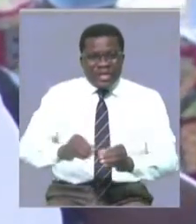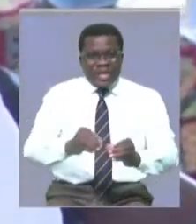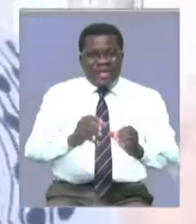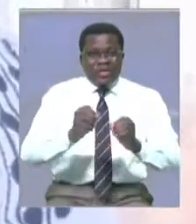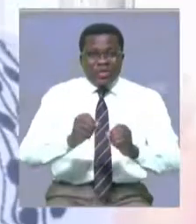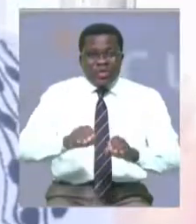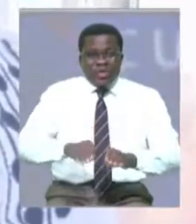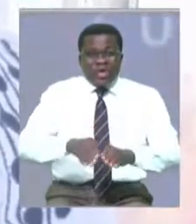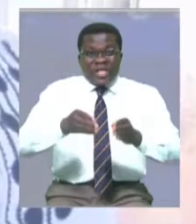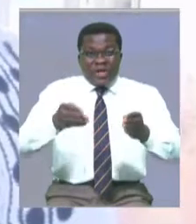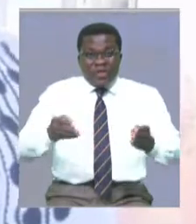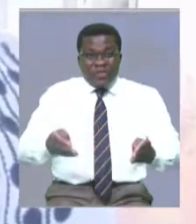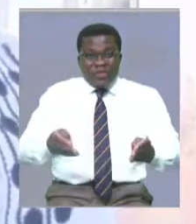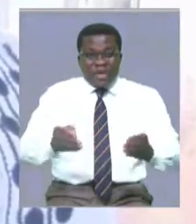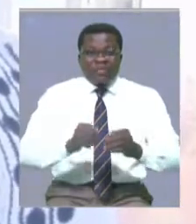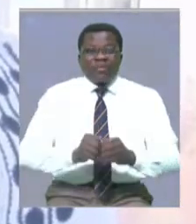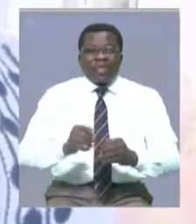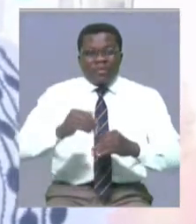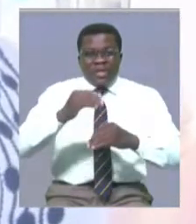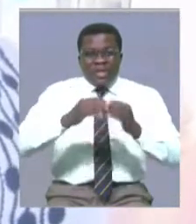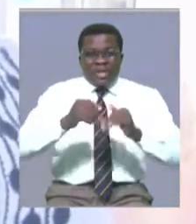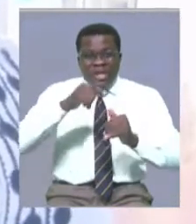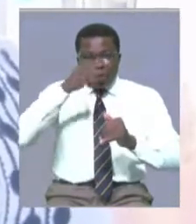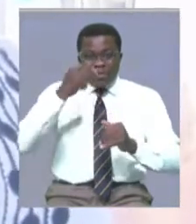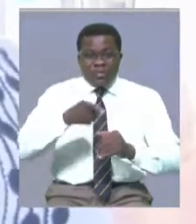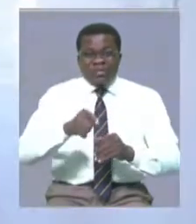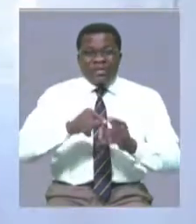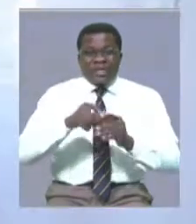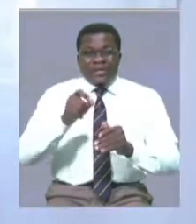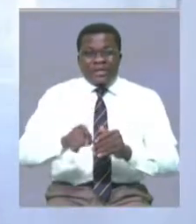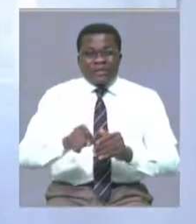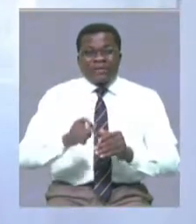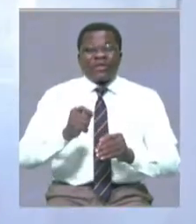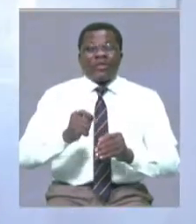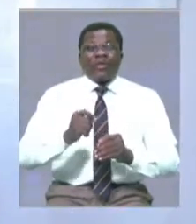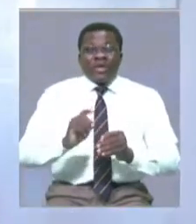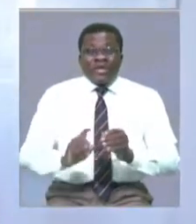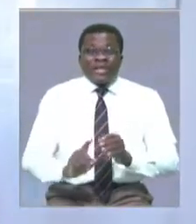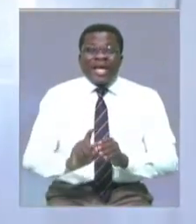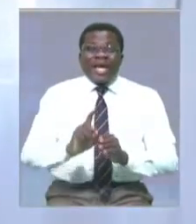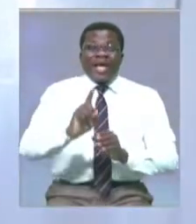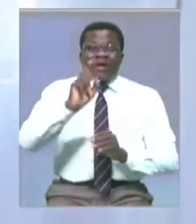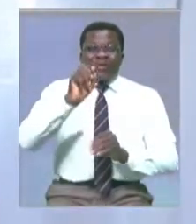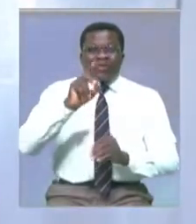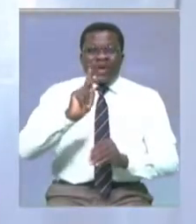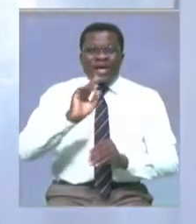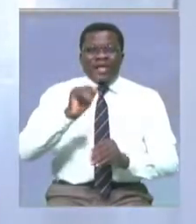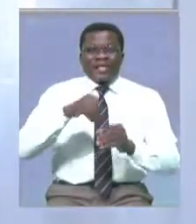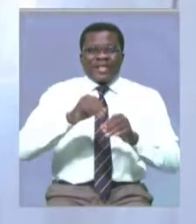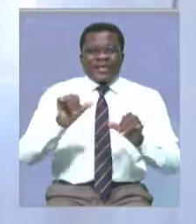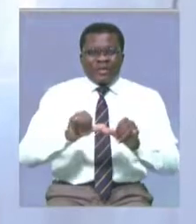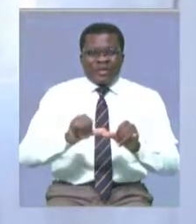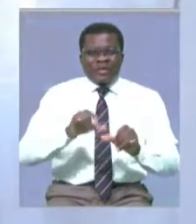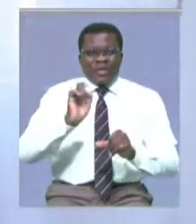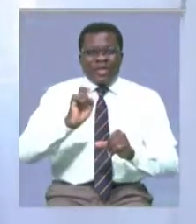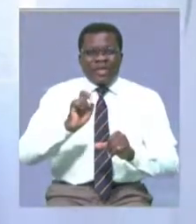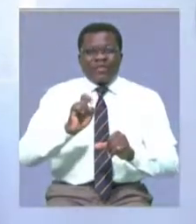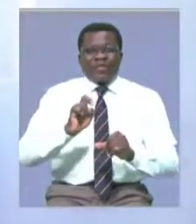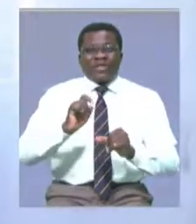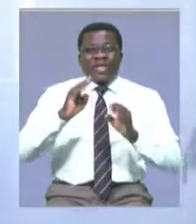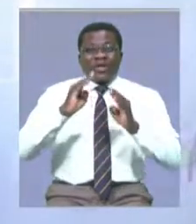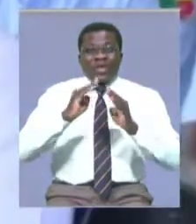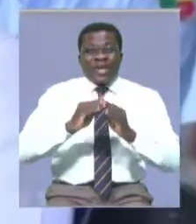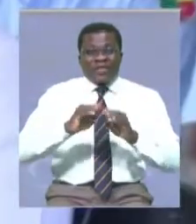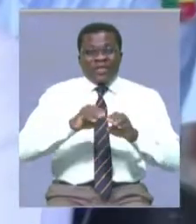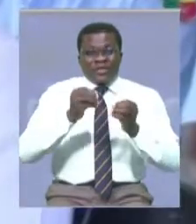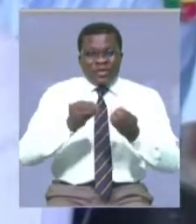éventrés. Déjà, l'asphaltage est en vue. Ça veut dire que ça hisse Candy dans une autre dimension. Il faudrait que la ville